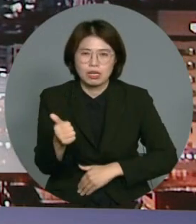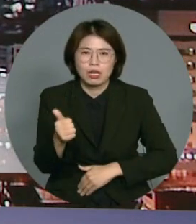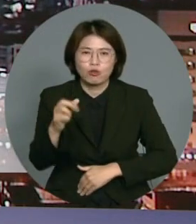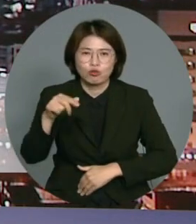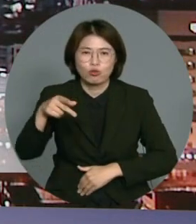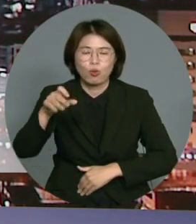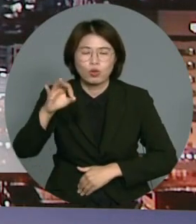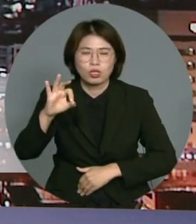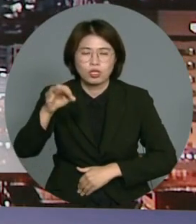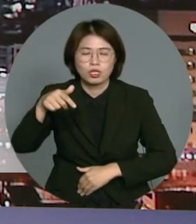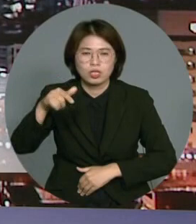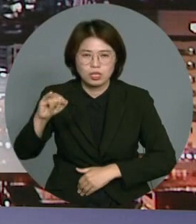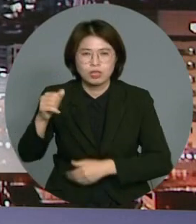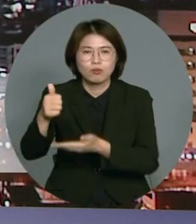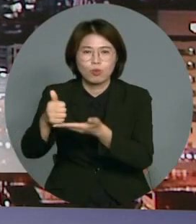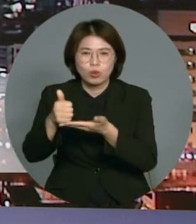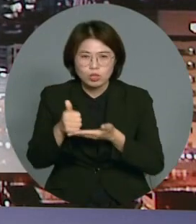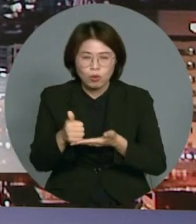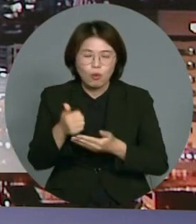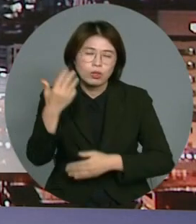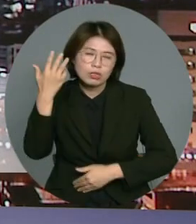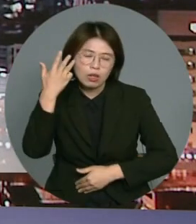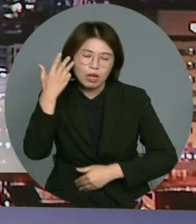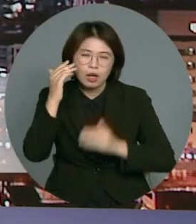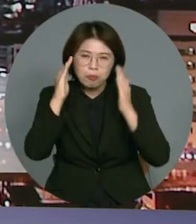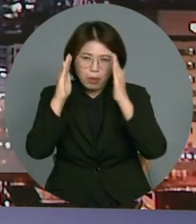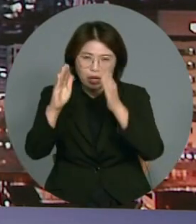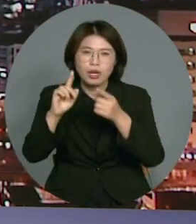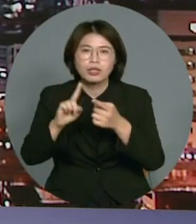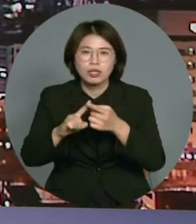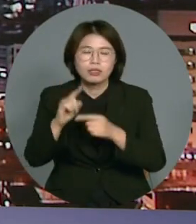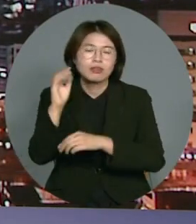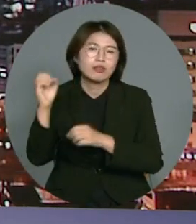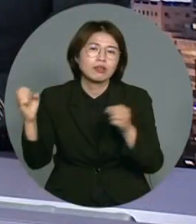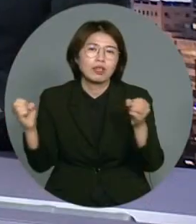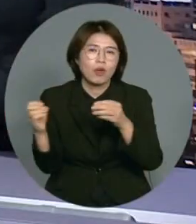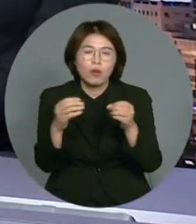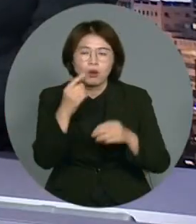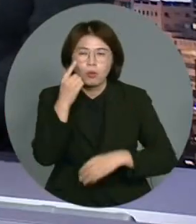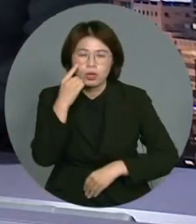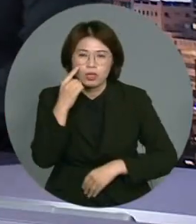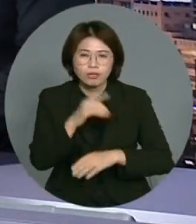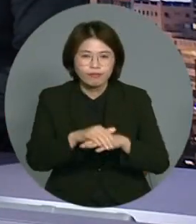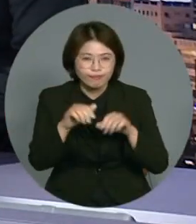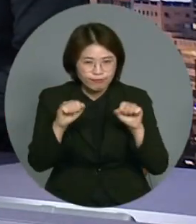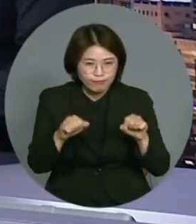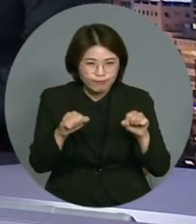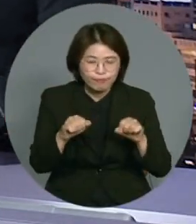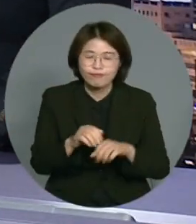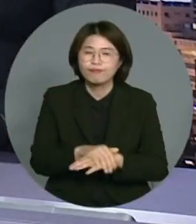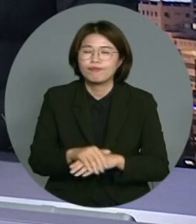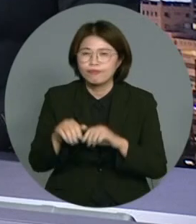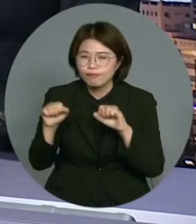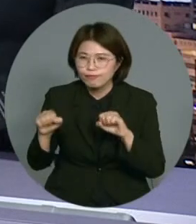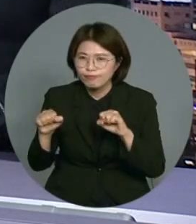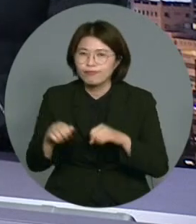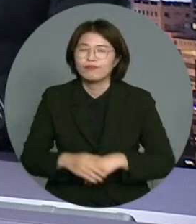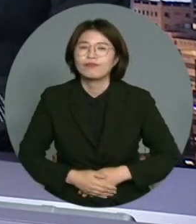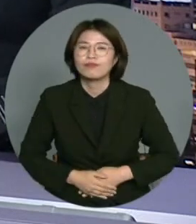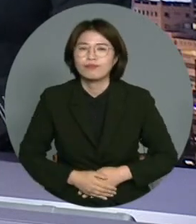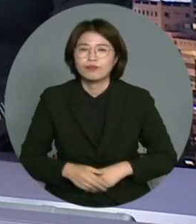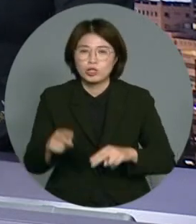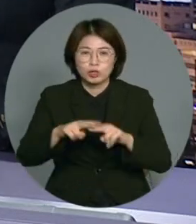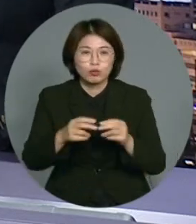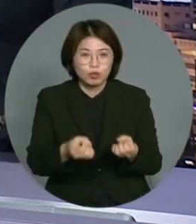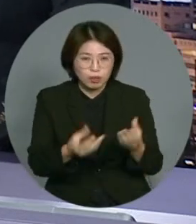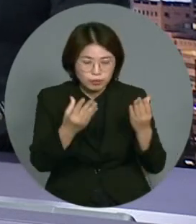정부의 국가균형발전 철학과 방향 등에 대해 얘기 나눠보겠습니다 위원장님 안녕하십니까네 안녕하십니까 먼저 취임